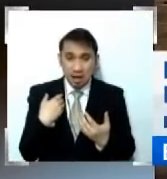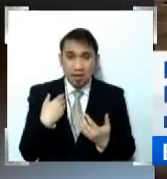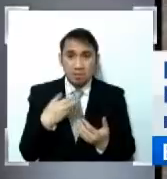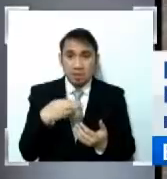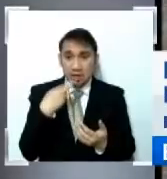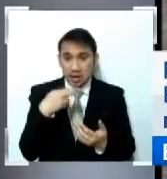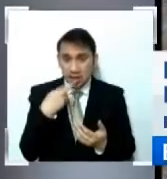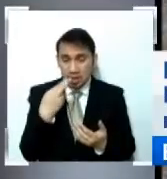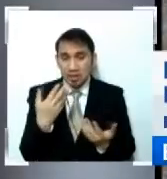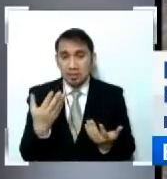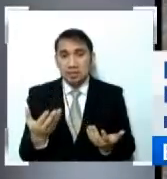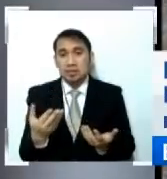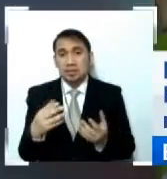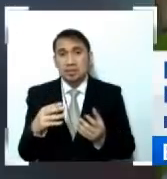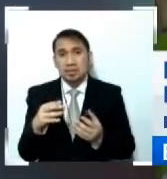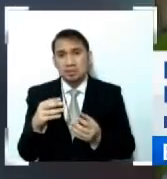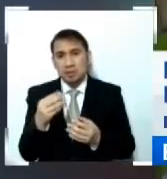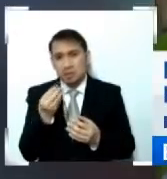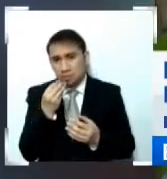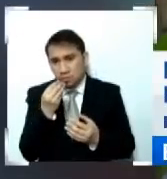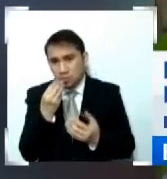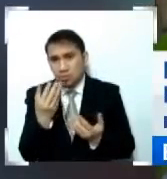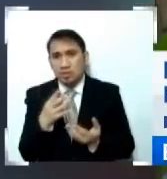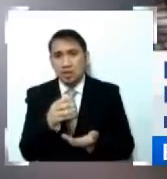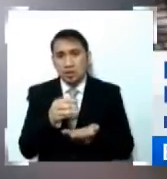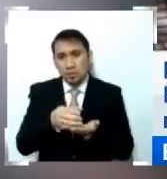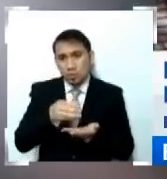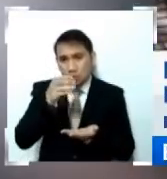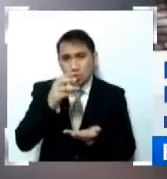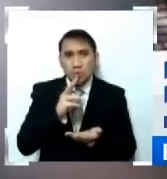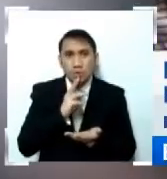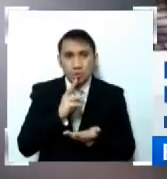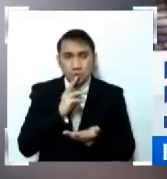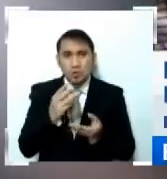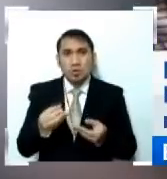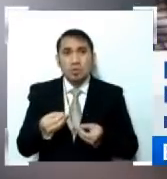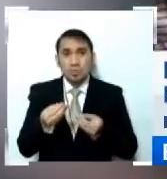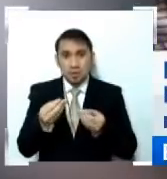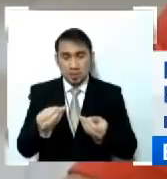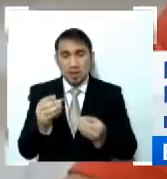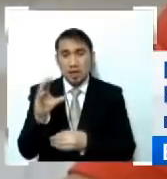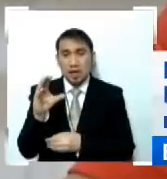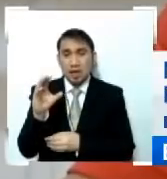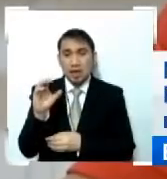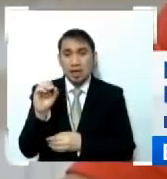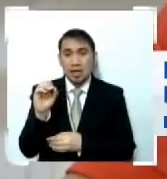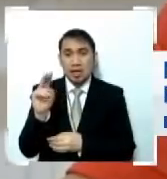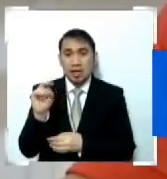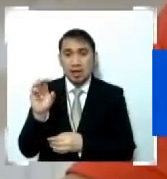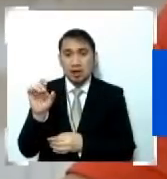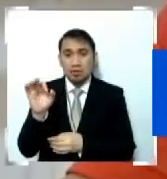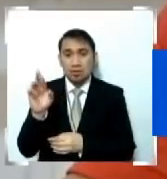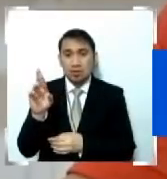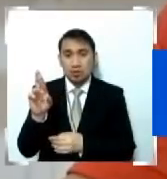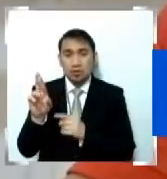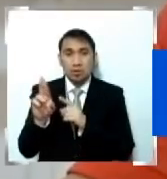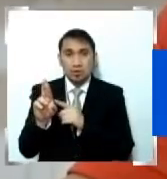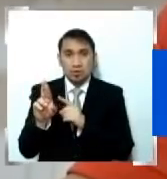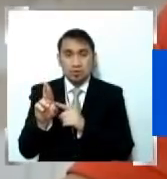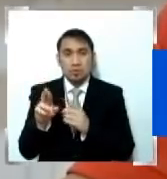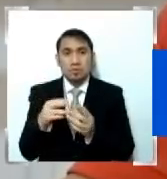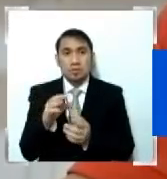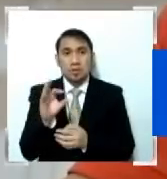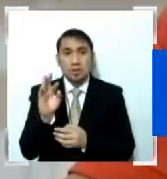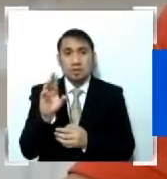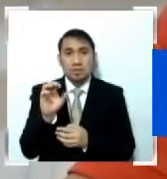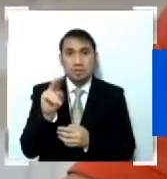shield at bottled water ang pamigay ni Quezon City Councilor Franz Pumarin. Nagulat din lang kami dahil nga napakarami pala